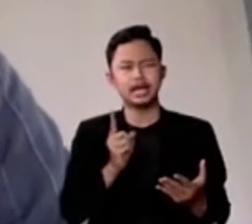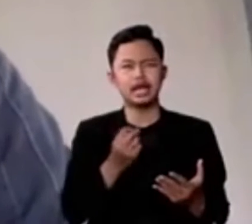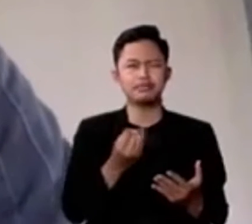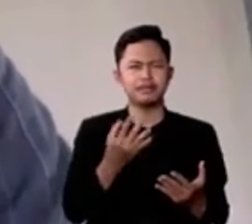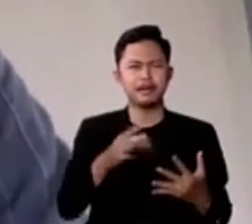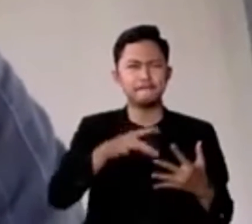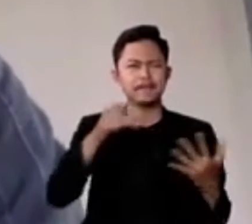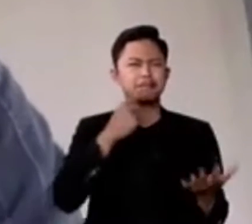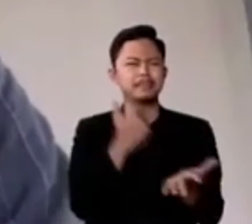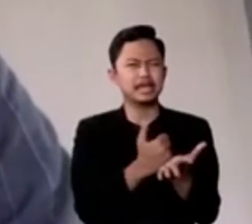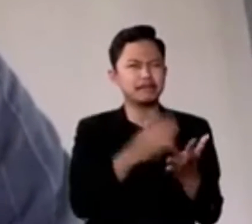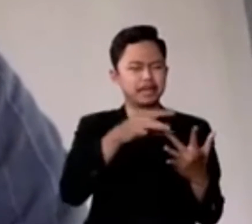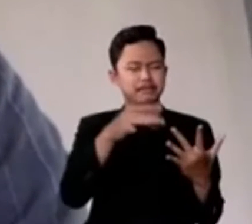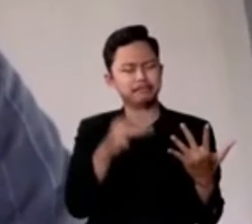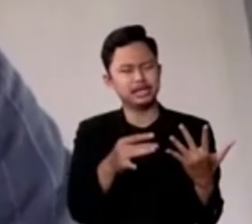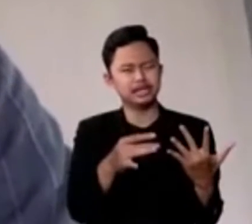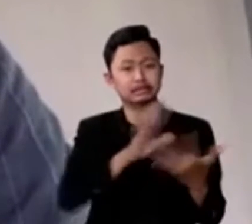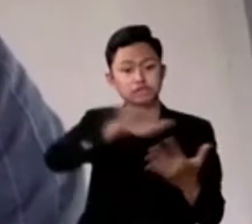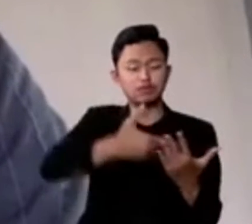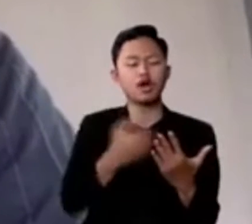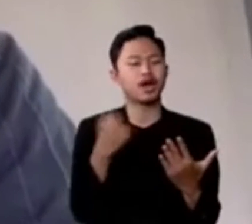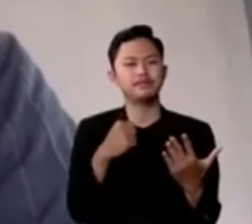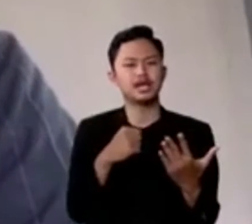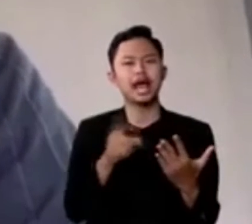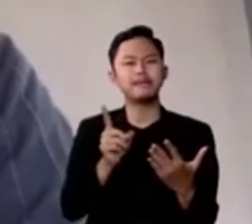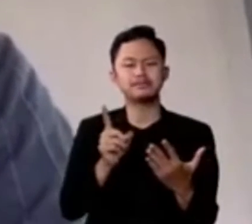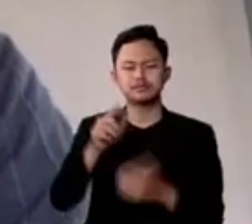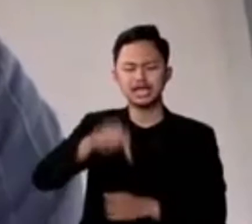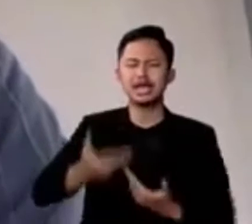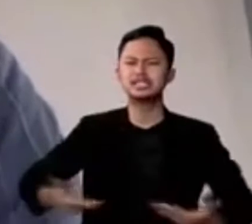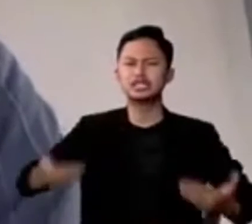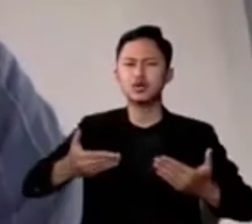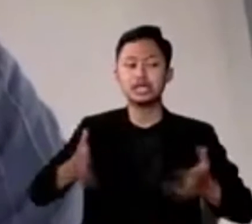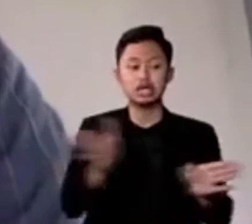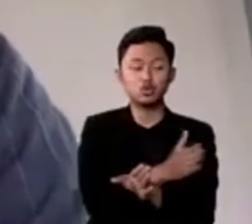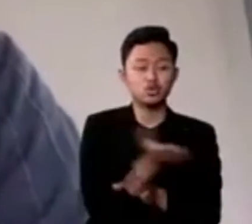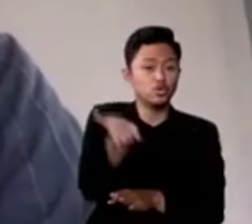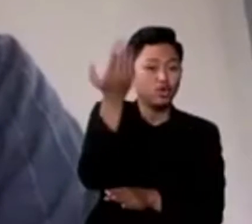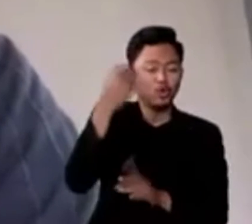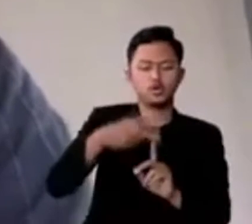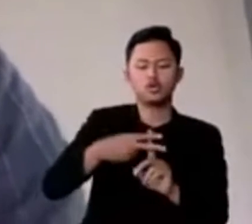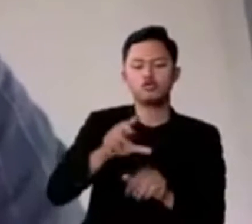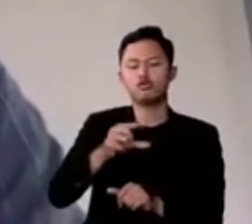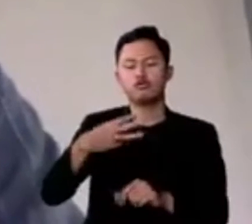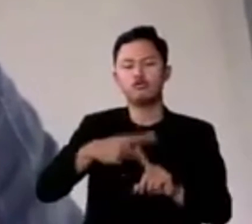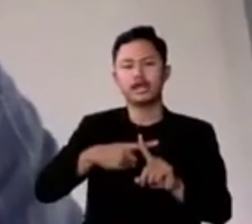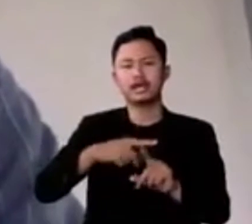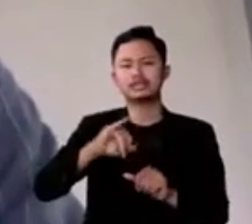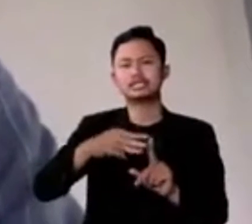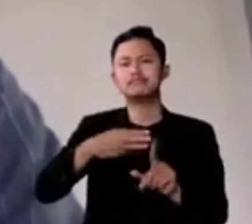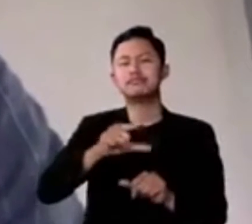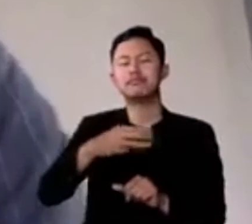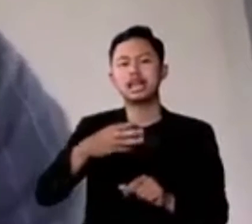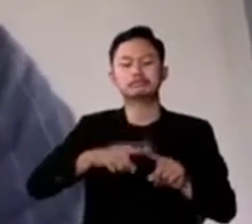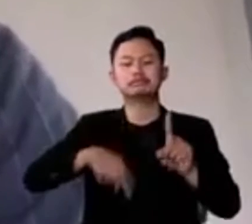beberapa prioritas dikarenakan kondisinya Danau tidak seindah softlens cyber yang kemarin termasuk mungkin yang kamu yang diderita